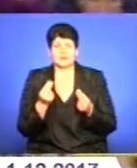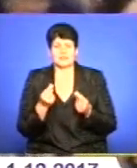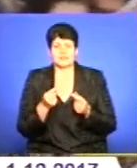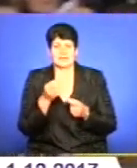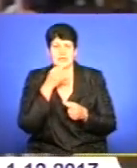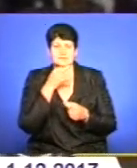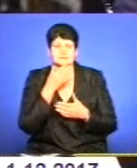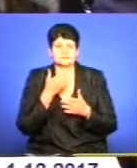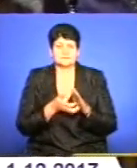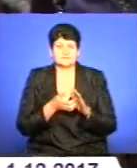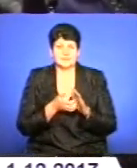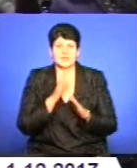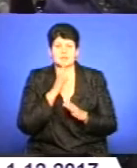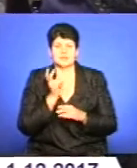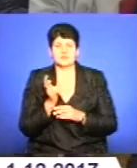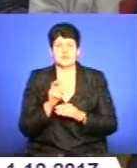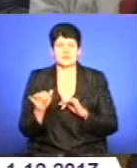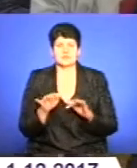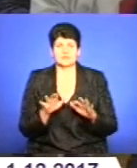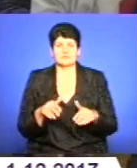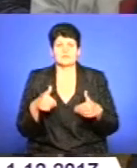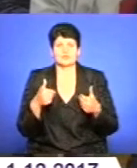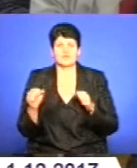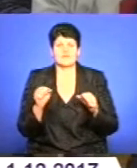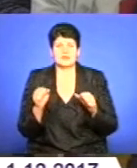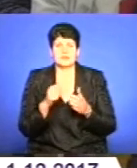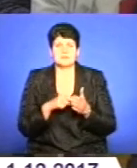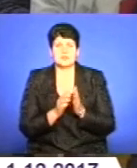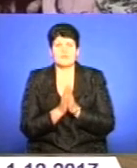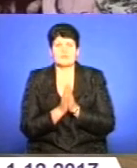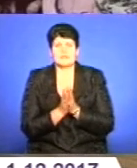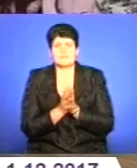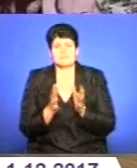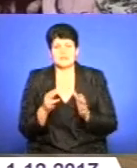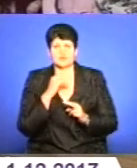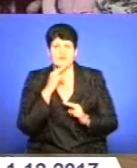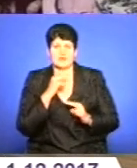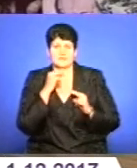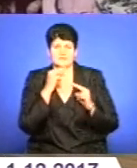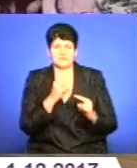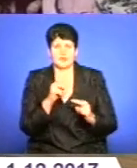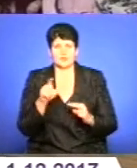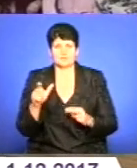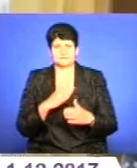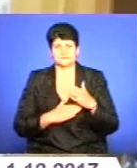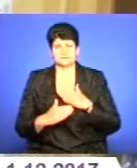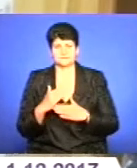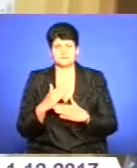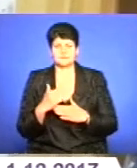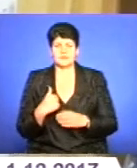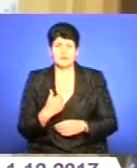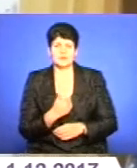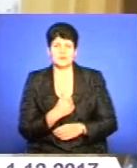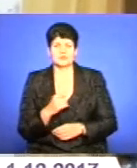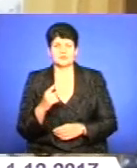ліки не вистачає. Жінка прийшла на захід, аби звернутися до влади міста і попросити більше уваги приділяти людям з особливими потребами. Я хотіла,